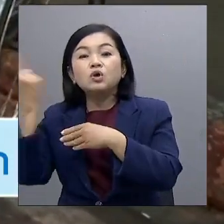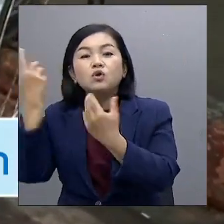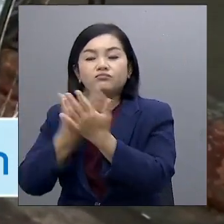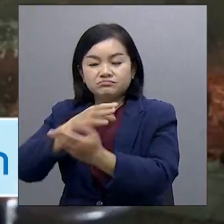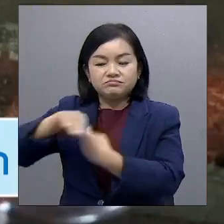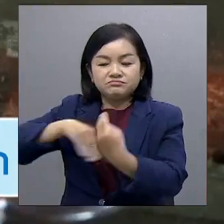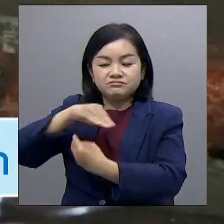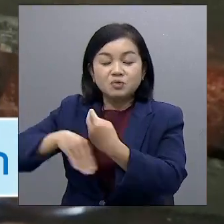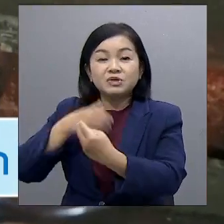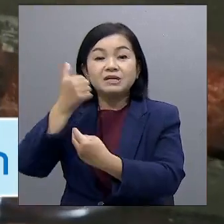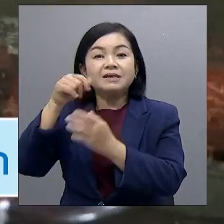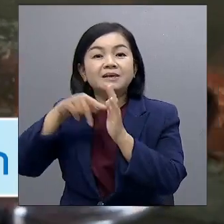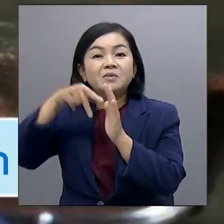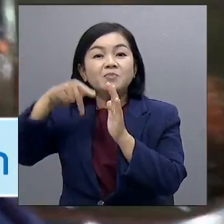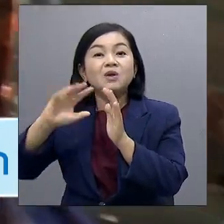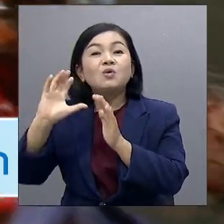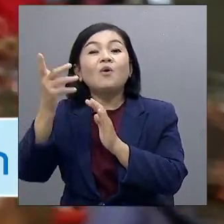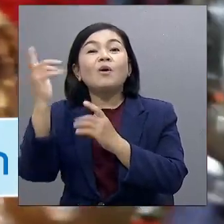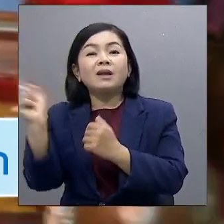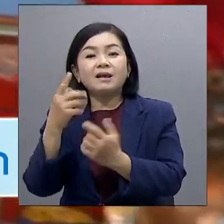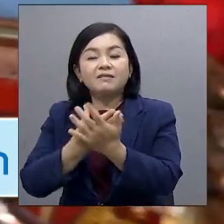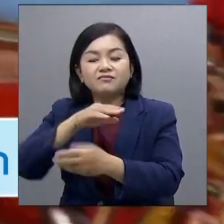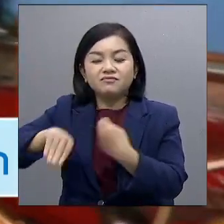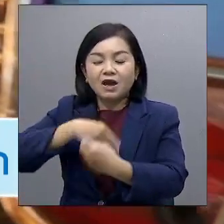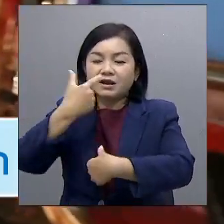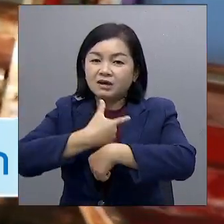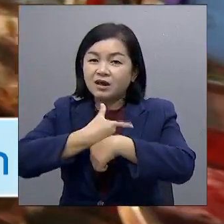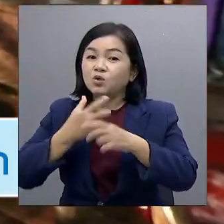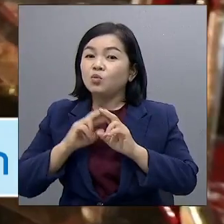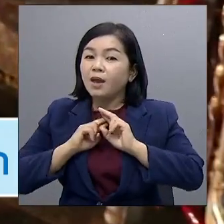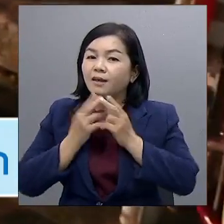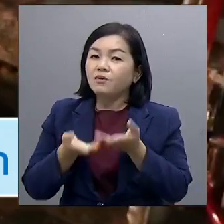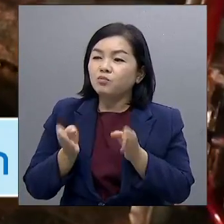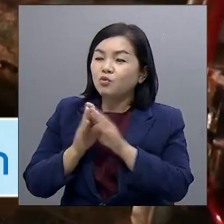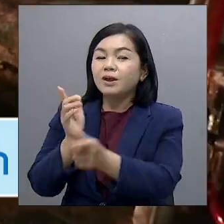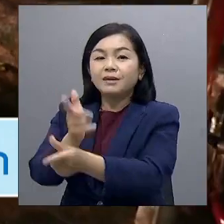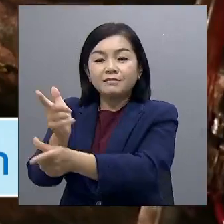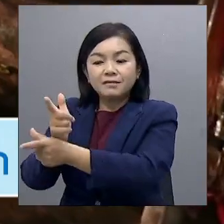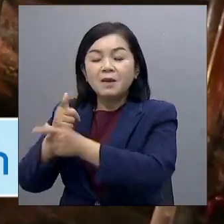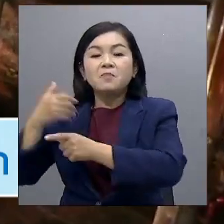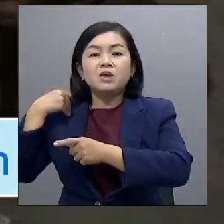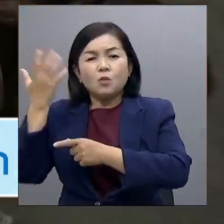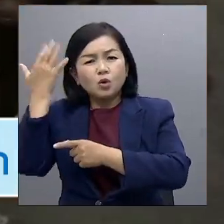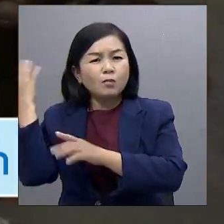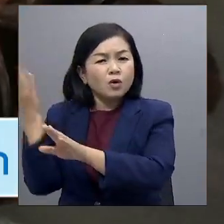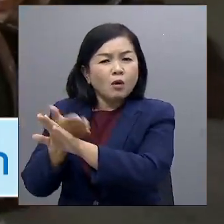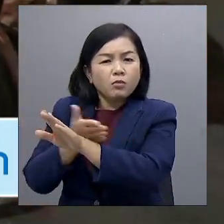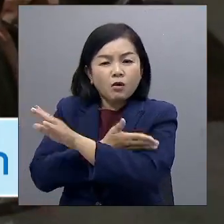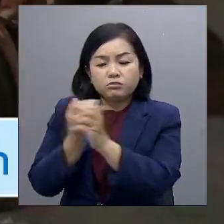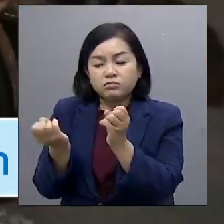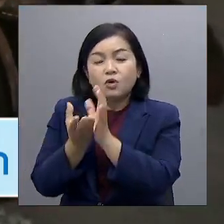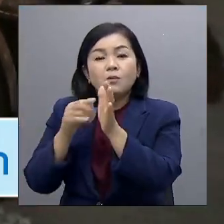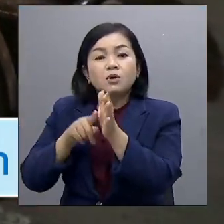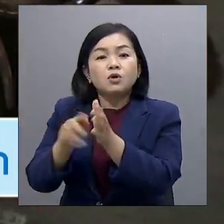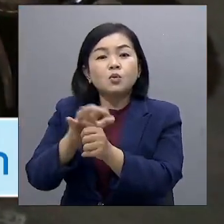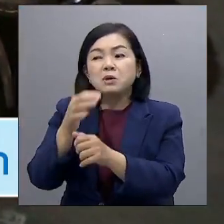พิษณุโลกเป็นอย่างมากค่ะจะได้กลับมามีรายได้เลี้ยงตนเองและครอบครัวกันอีกครั้งหนึ่งหลังจากเกิดสถานการณ์การแพร่ระบาดโควิด-19ส่ง